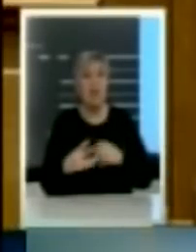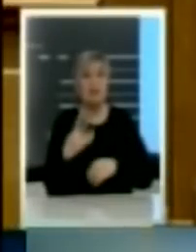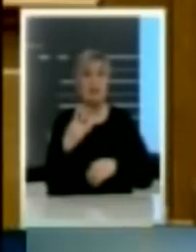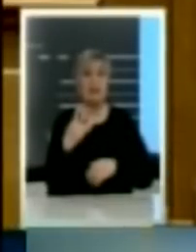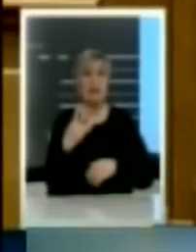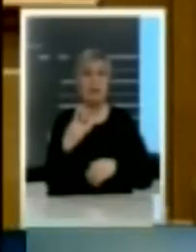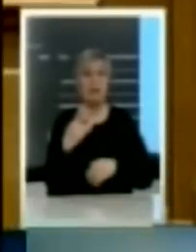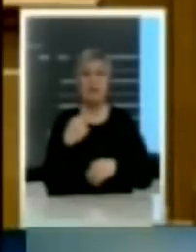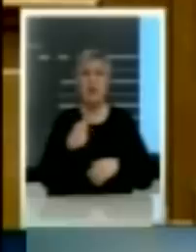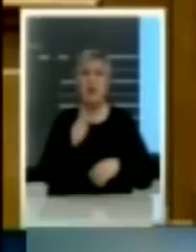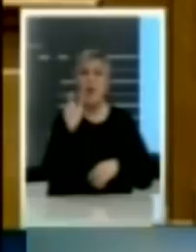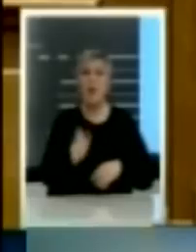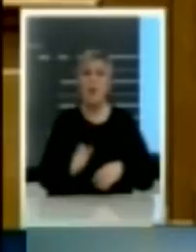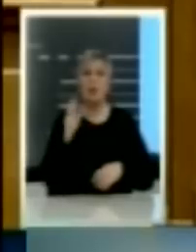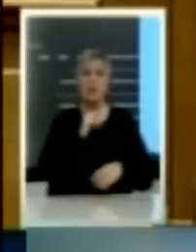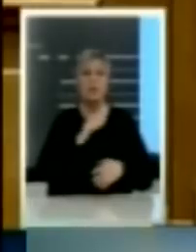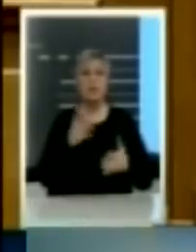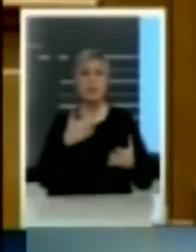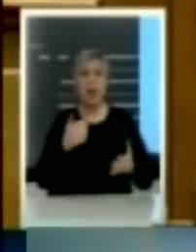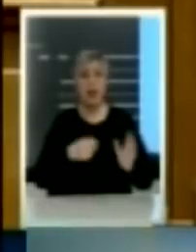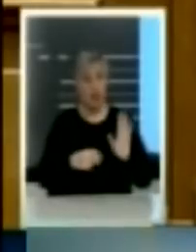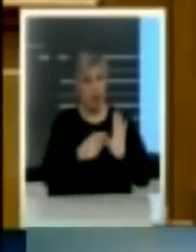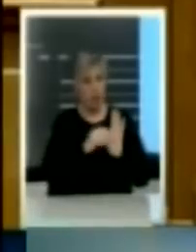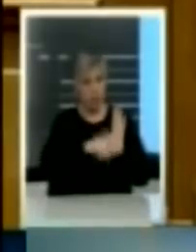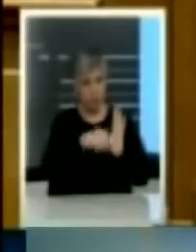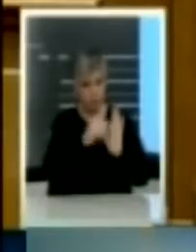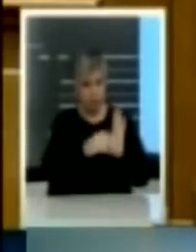σχίζει μνημόνια, ήταν στον κόσμο του.